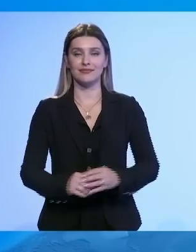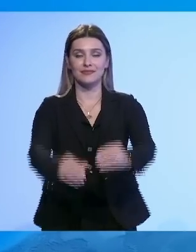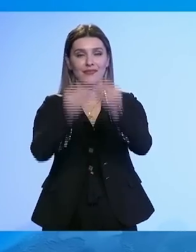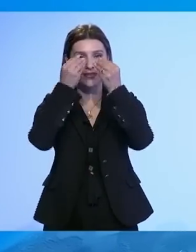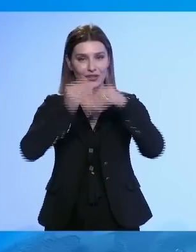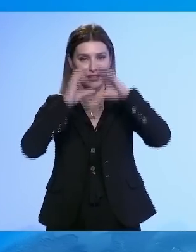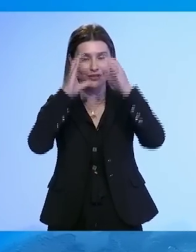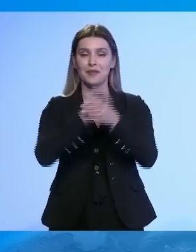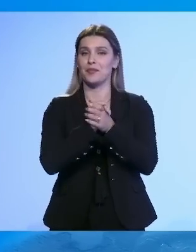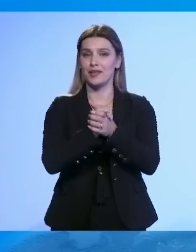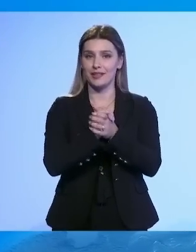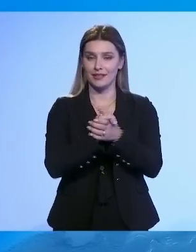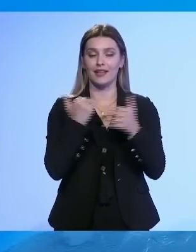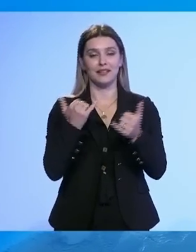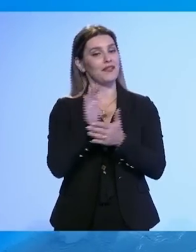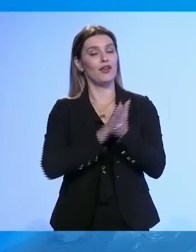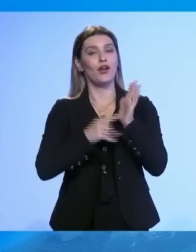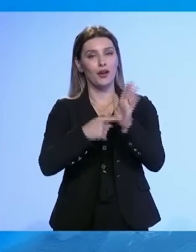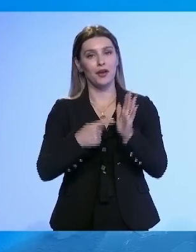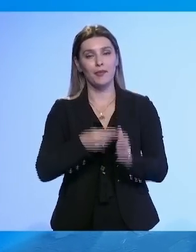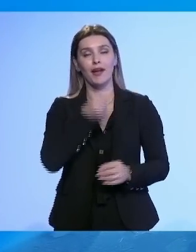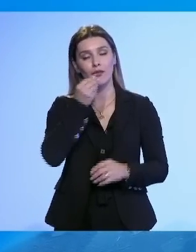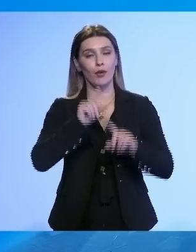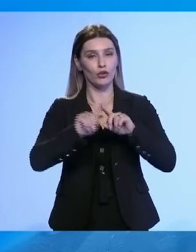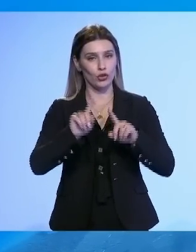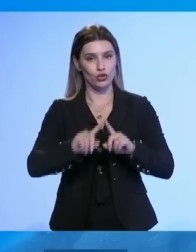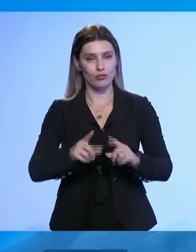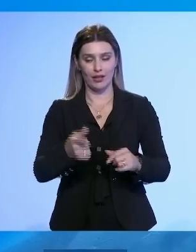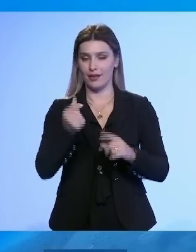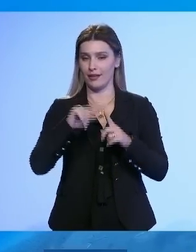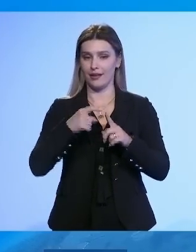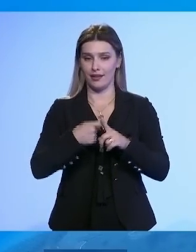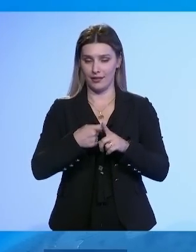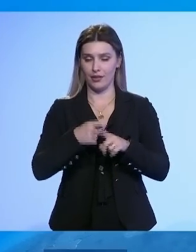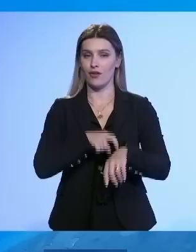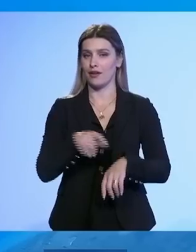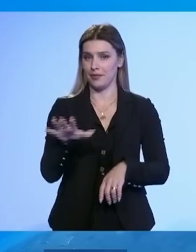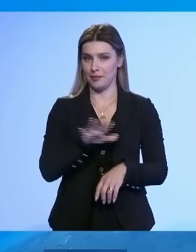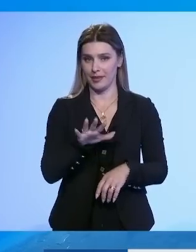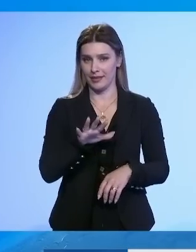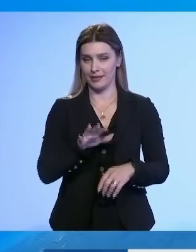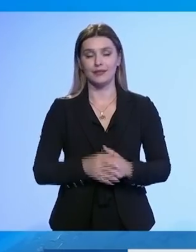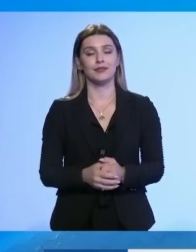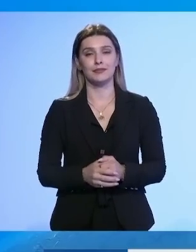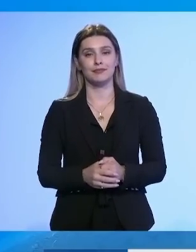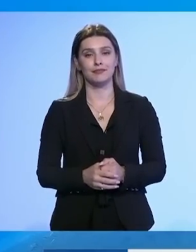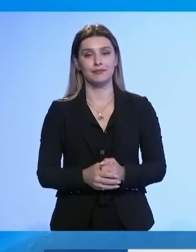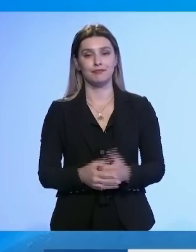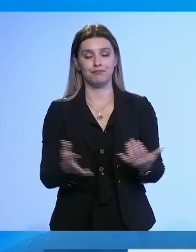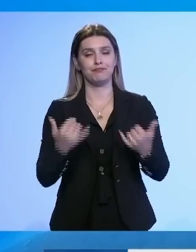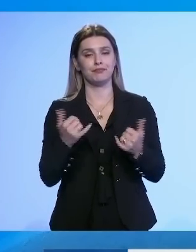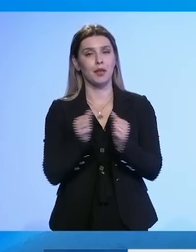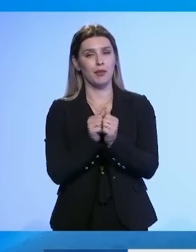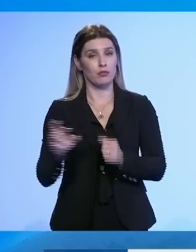Të ndëruar shikues, përshëndetje. Tani është koha për të nisur magazinin e ditës në Radio Televizionin Publik të Kosovës Info Plus.